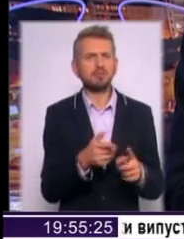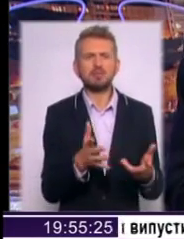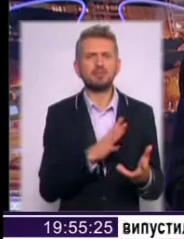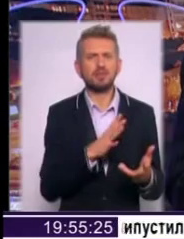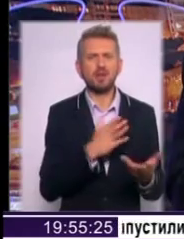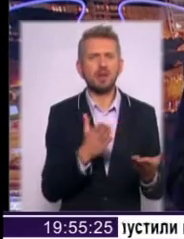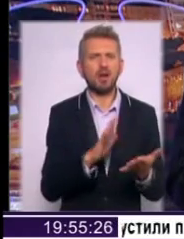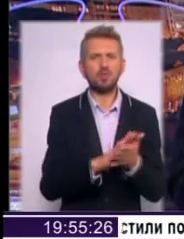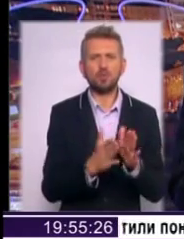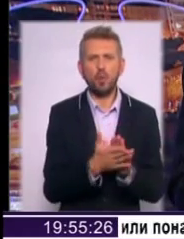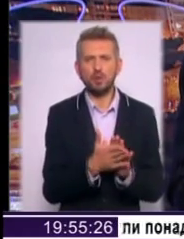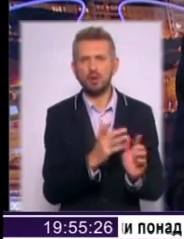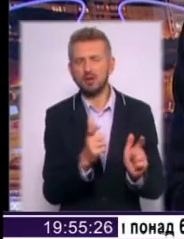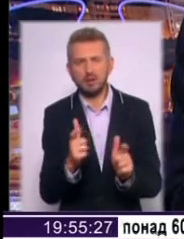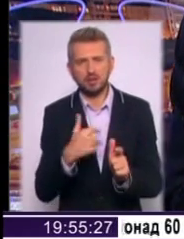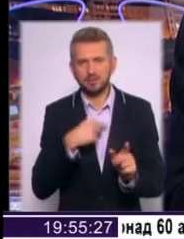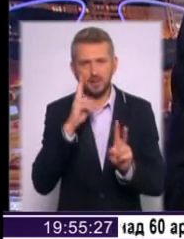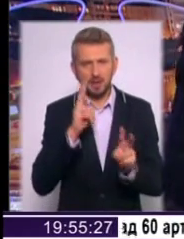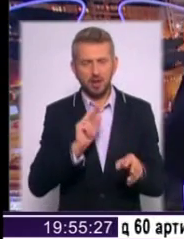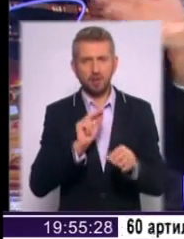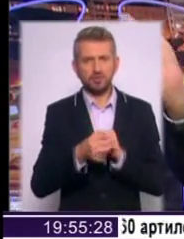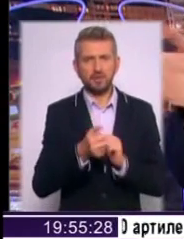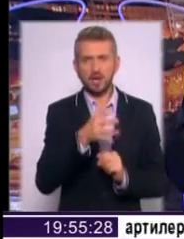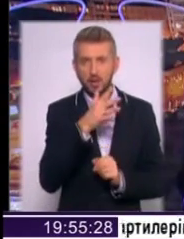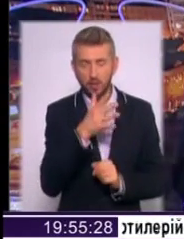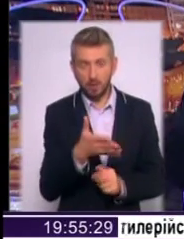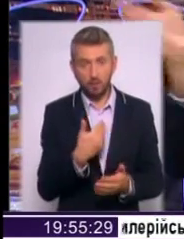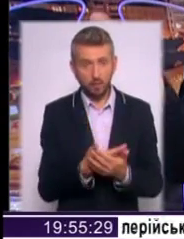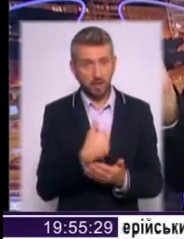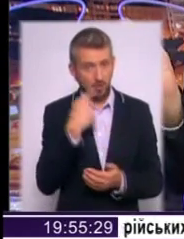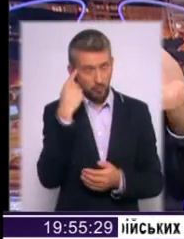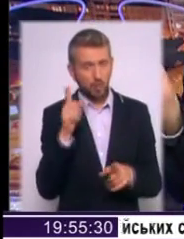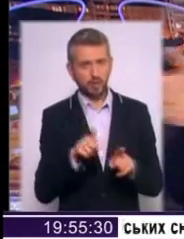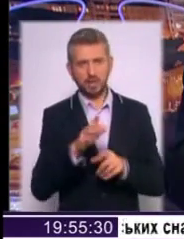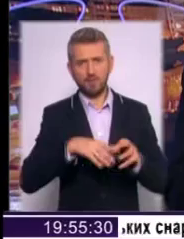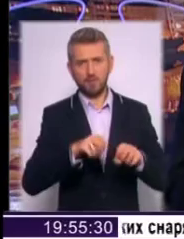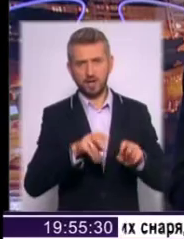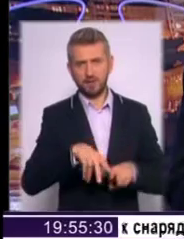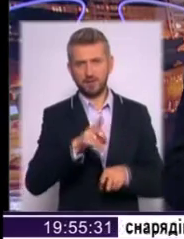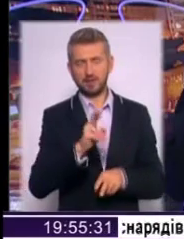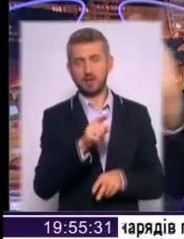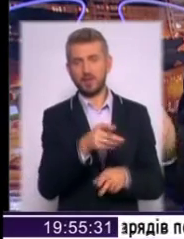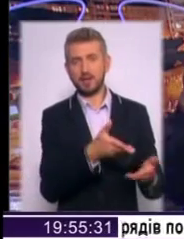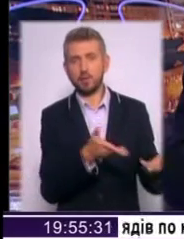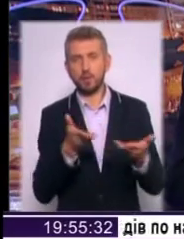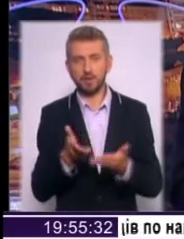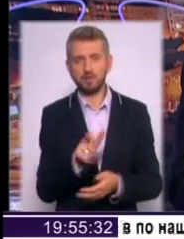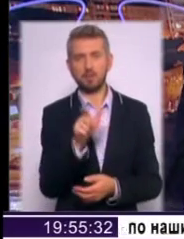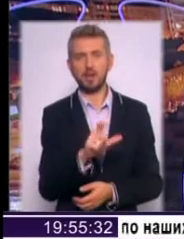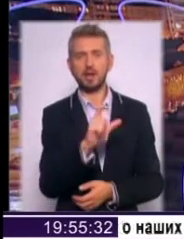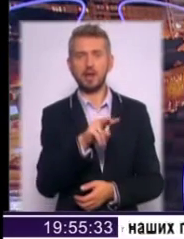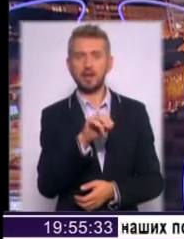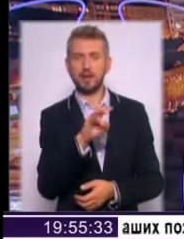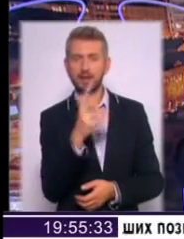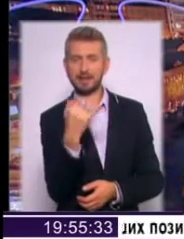згода Константинополя і так далі? Вона потім була через декілька років. От вам, я думаю, що такі фахівці, от як ви запросіть так, того ж пана Єленського, він